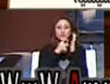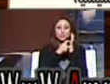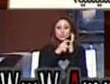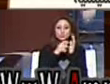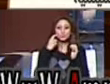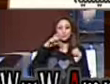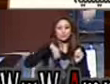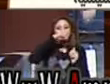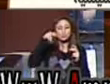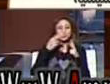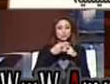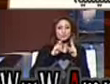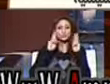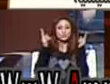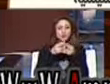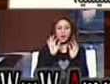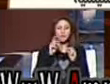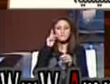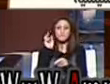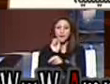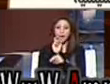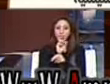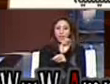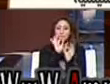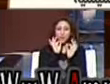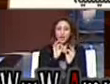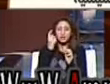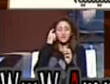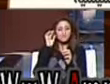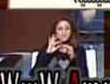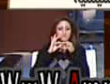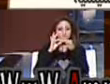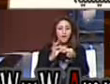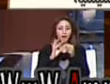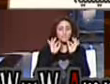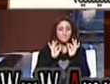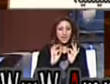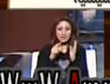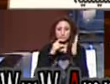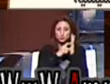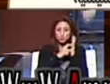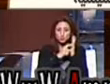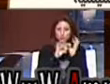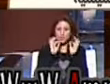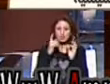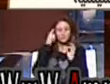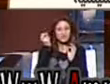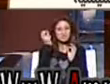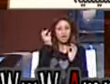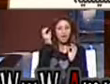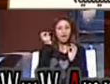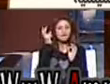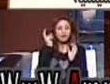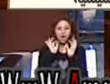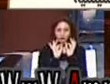ما بين الناس، ونسعى برضو على التاثير وعلى متابعه انه المواد اللي جت في الدستور انها تترجم في صورة